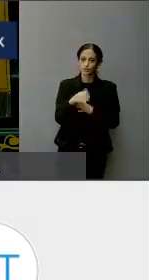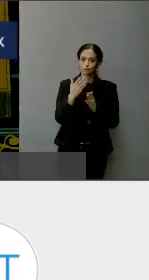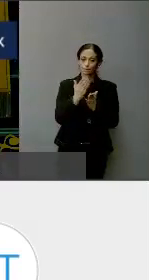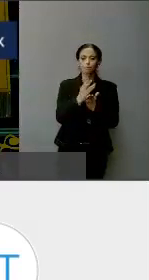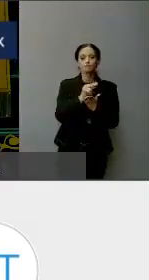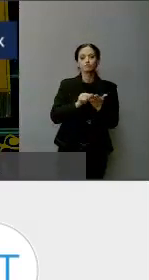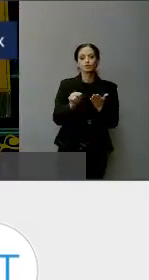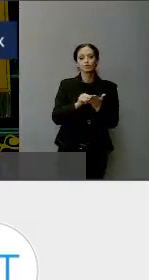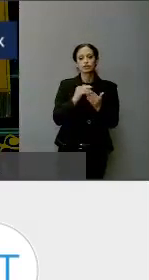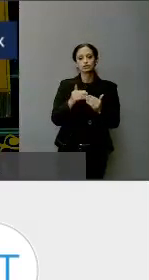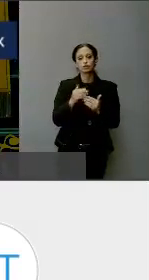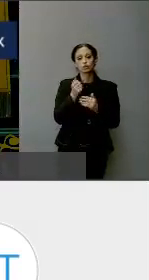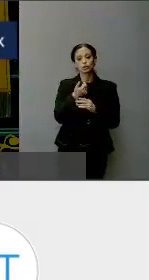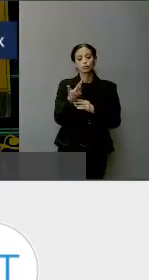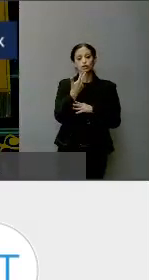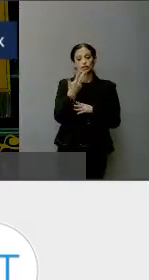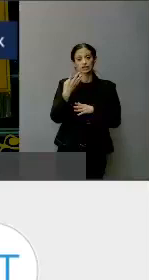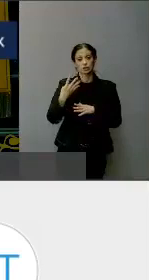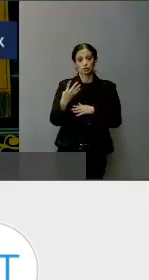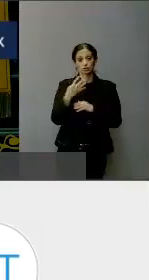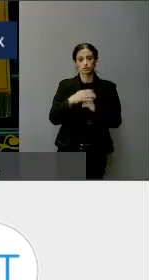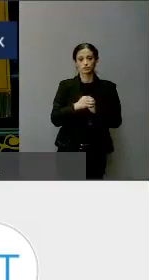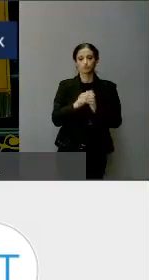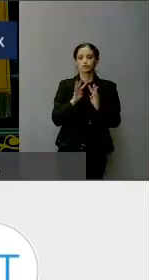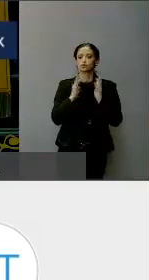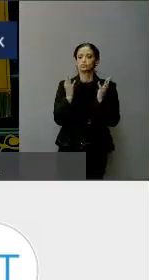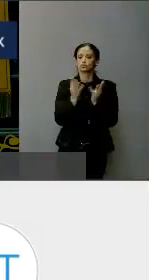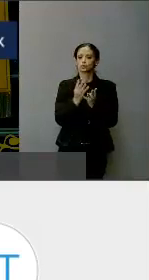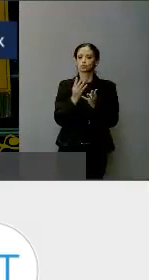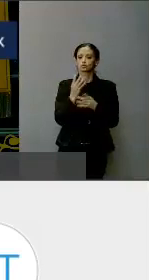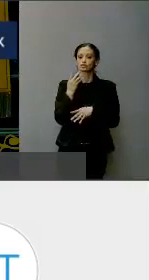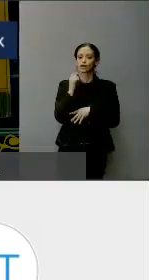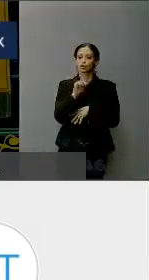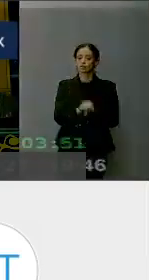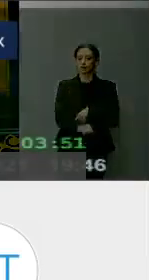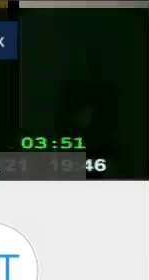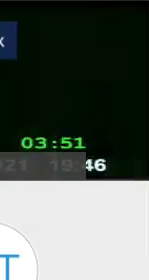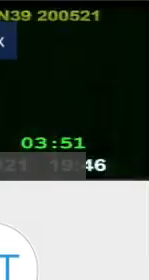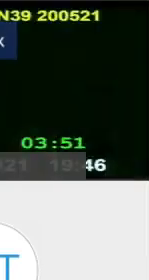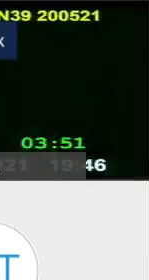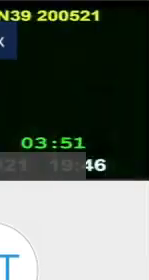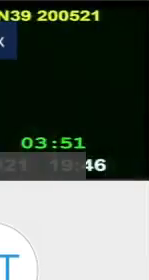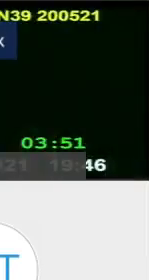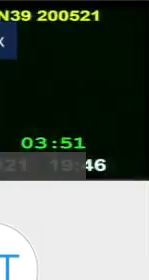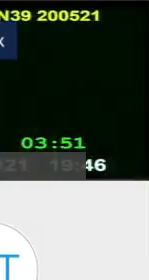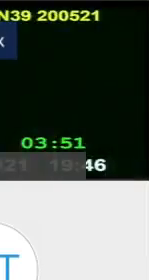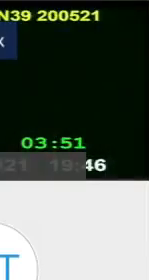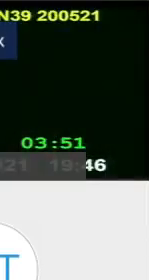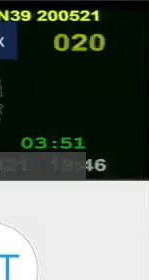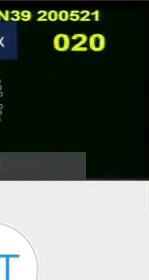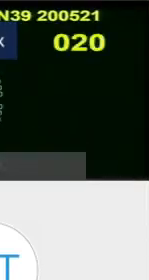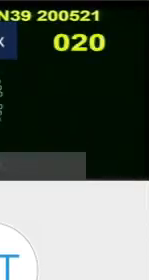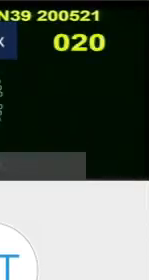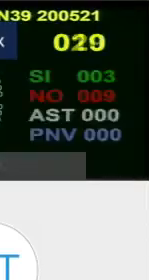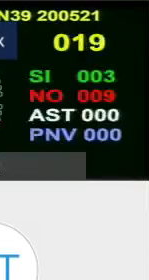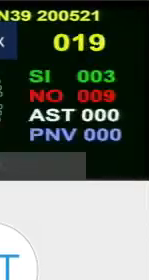votazione il numero 34 parere della giunta a contrario si vota